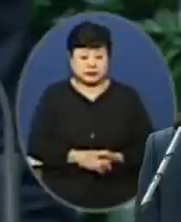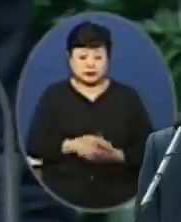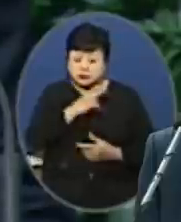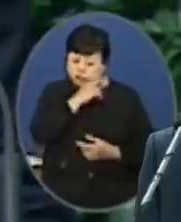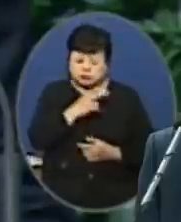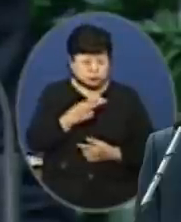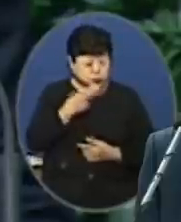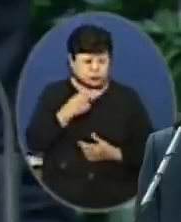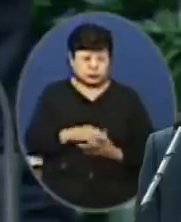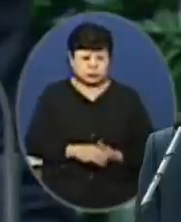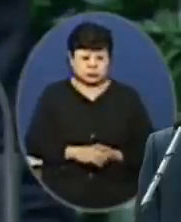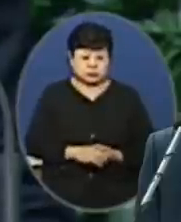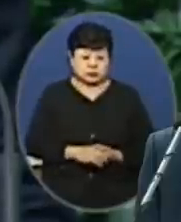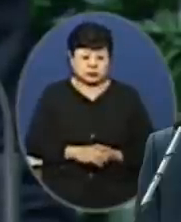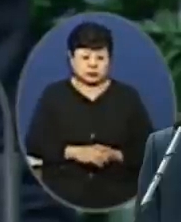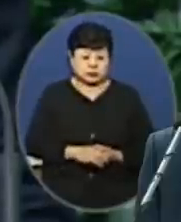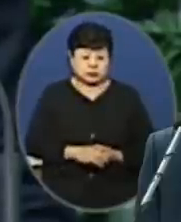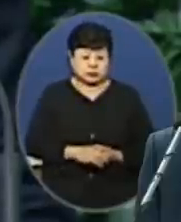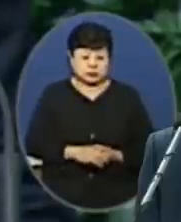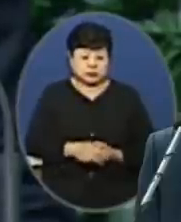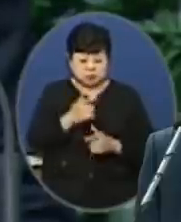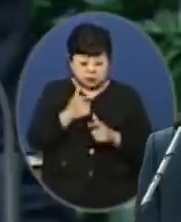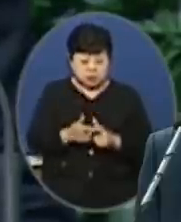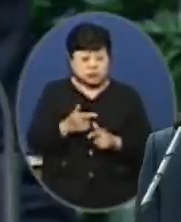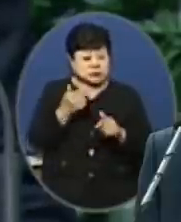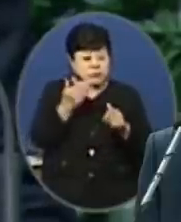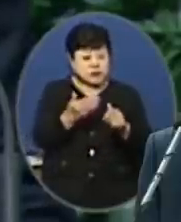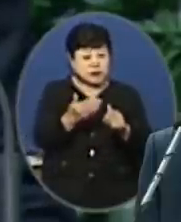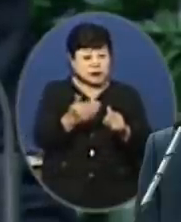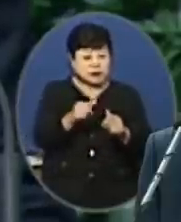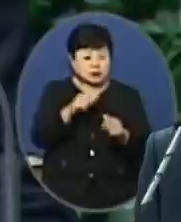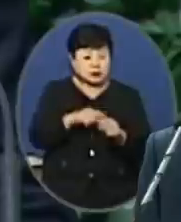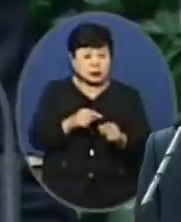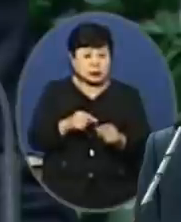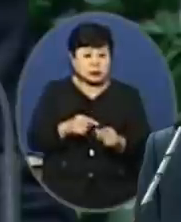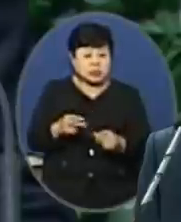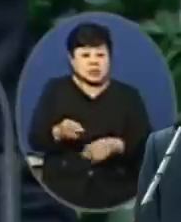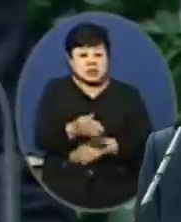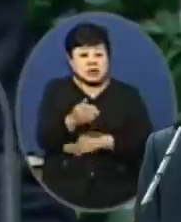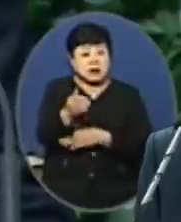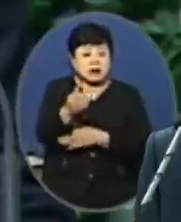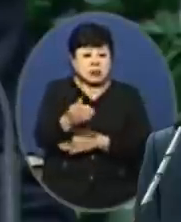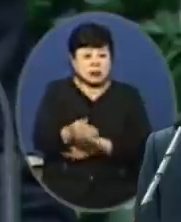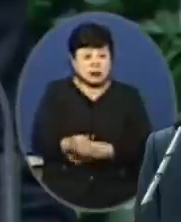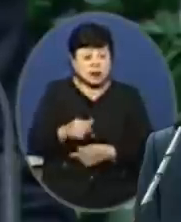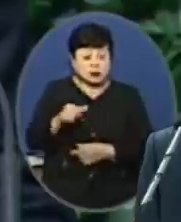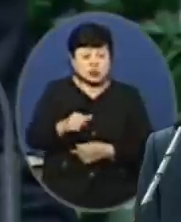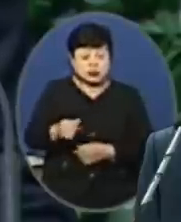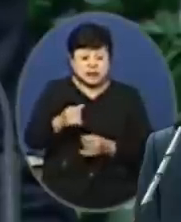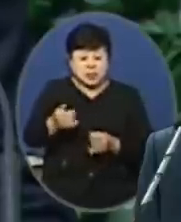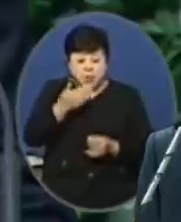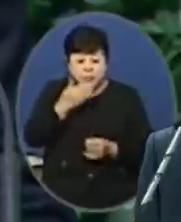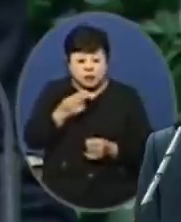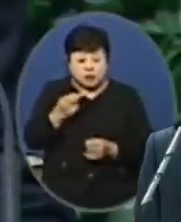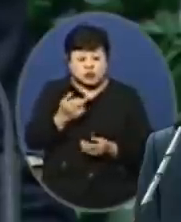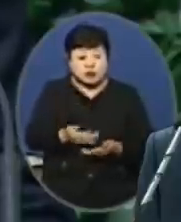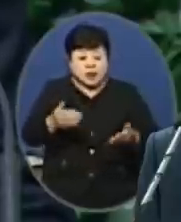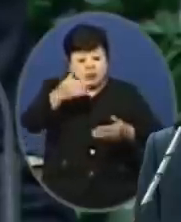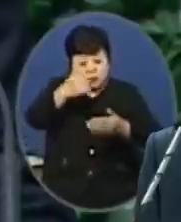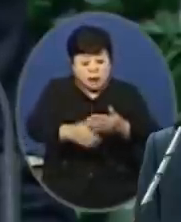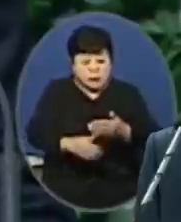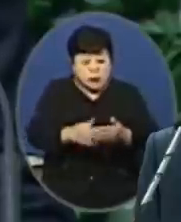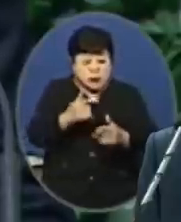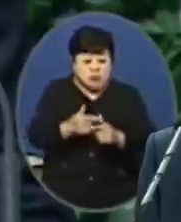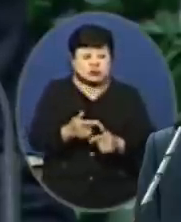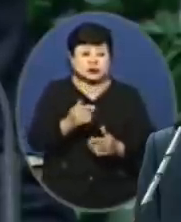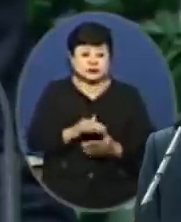의심할 수가 없어요. 아, 그리고 예수님께서 오병이어로 오치병이고 열두바구니 남긴 것도 왜 예수님이